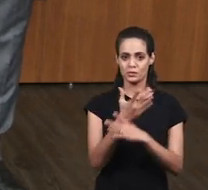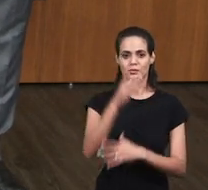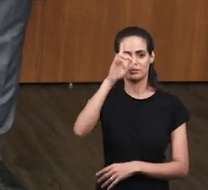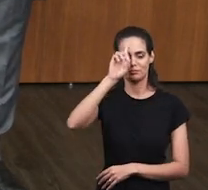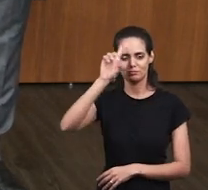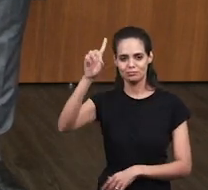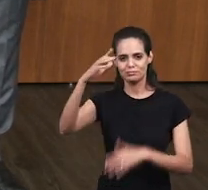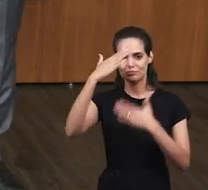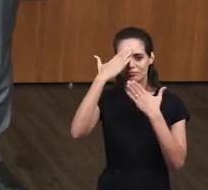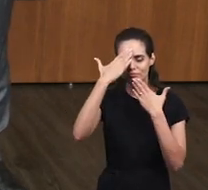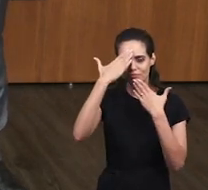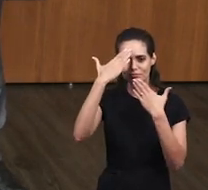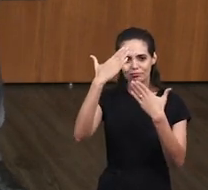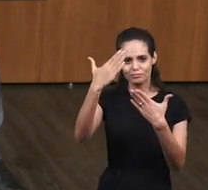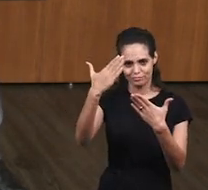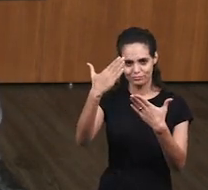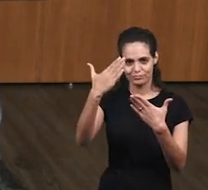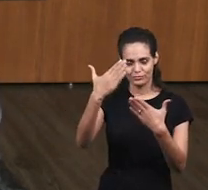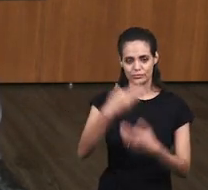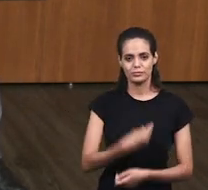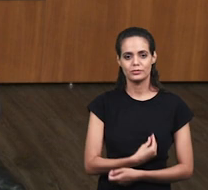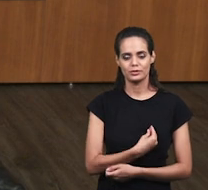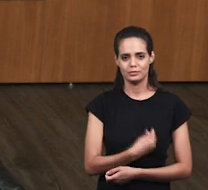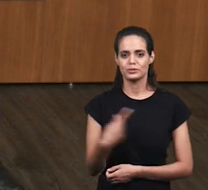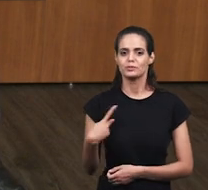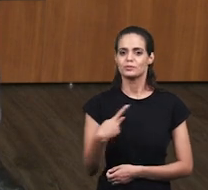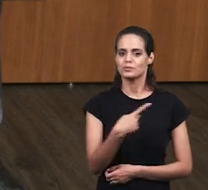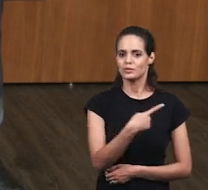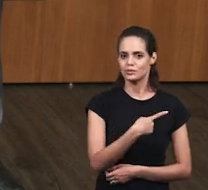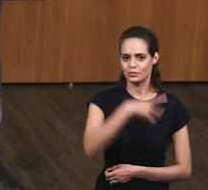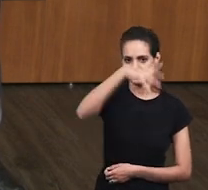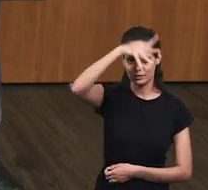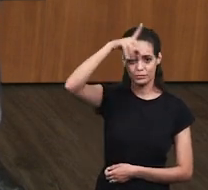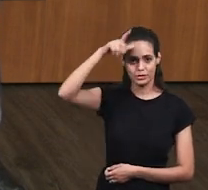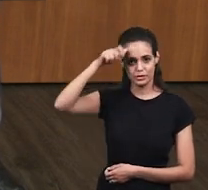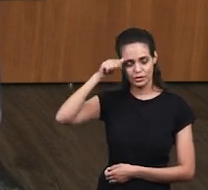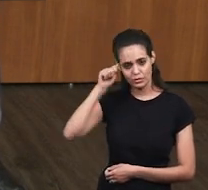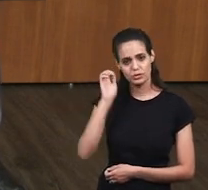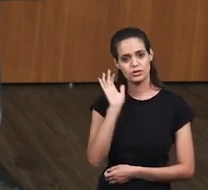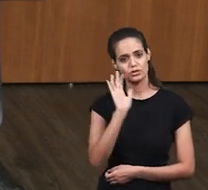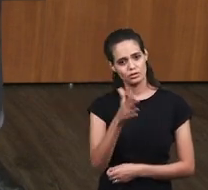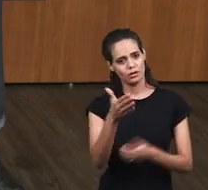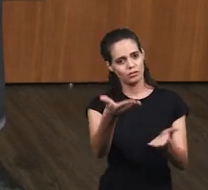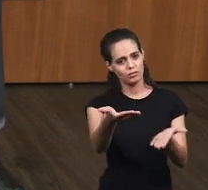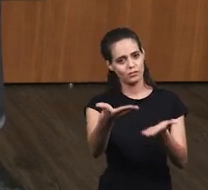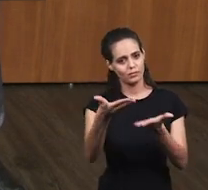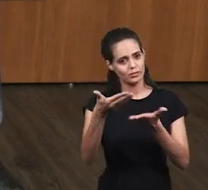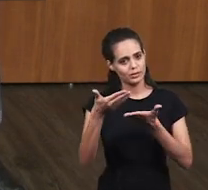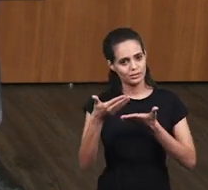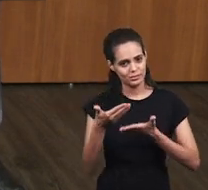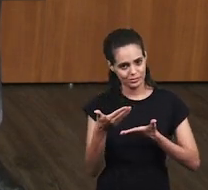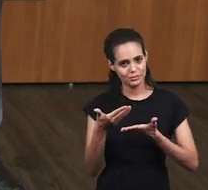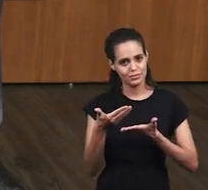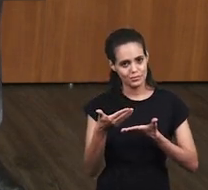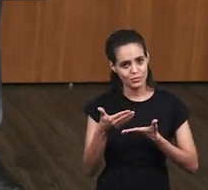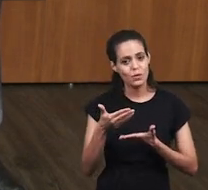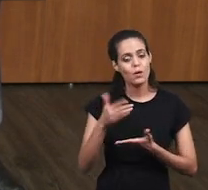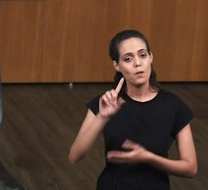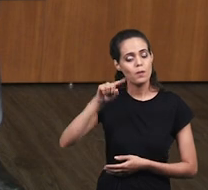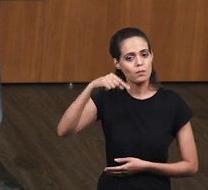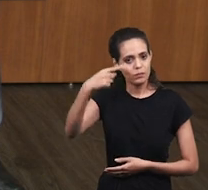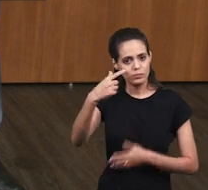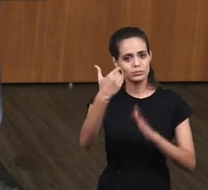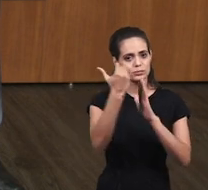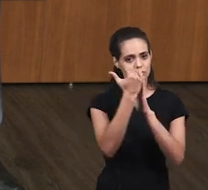Amadeu et dès maintenant, nous l'invitons à revenir, à être avec nous dans d'autres programmes. Il est